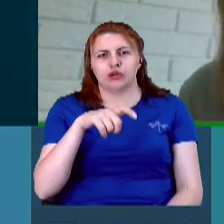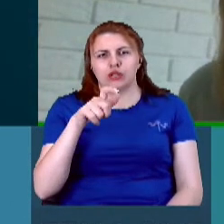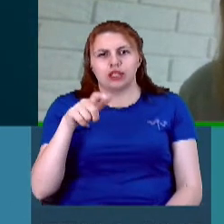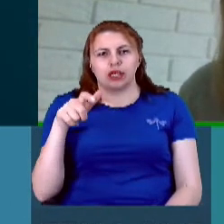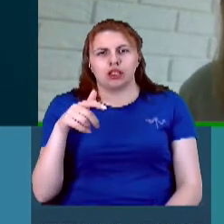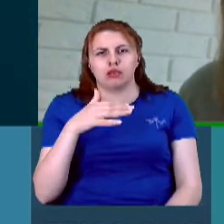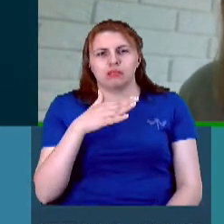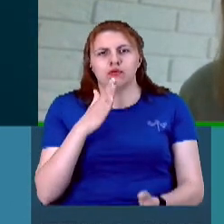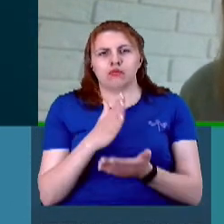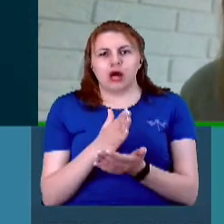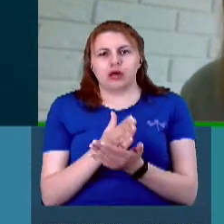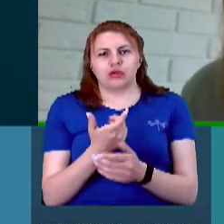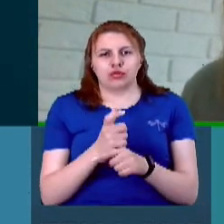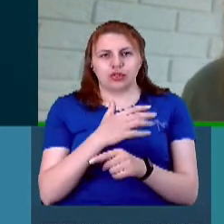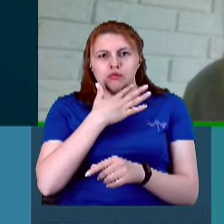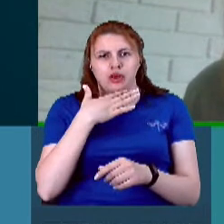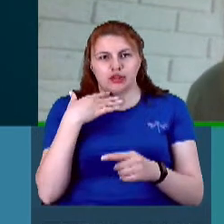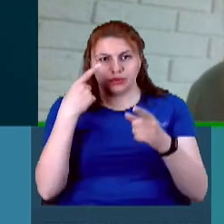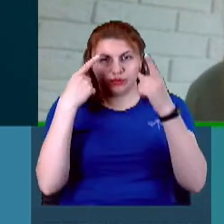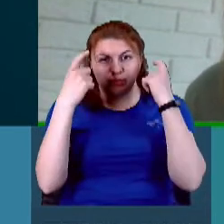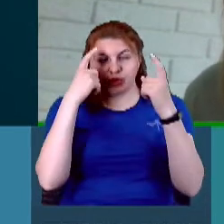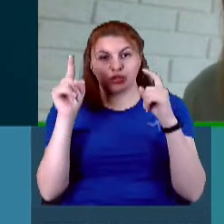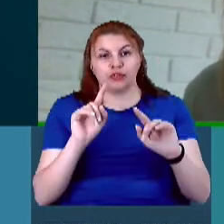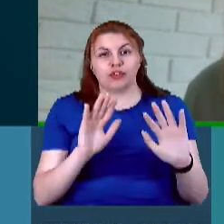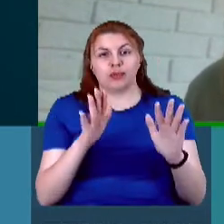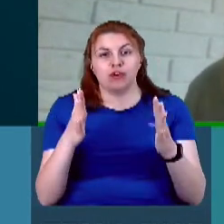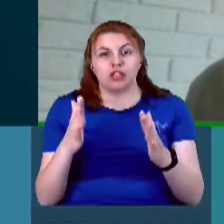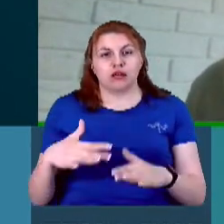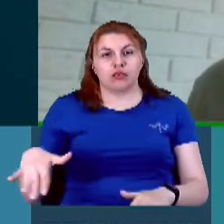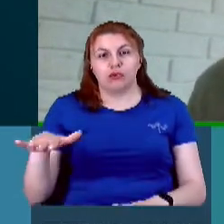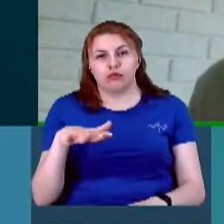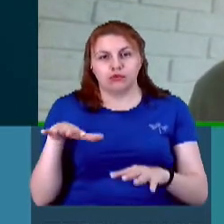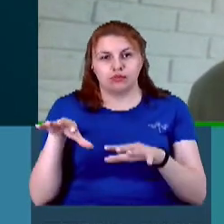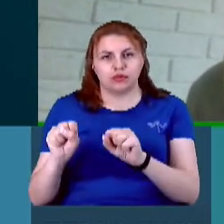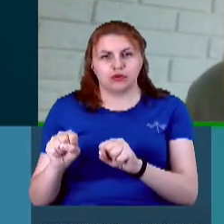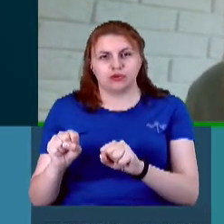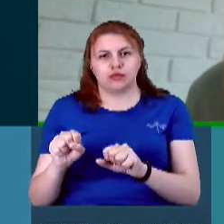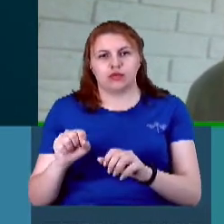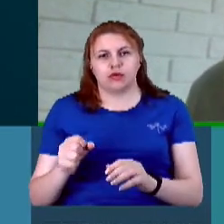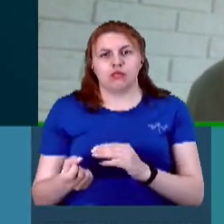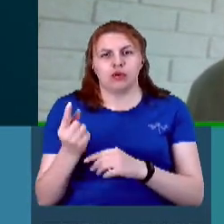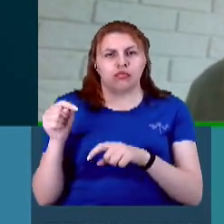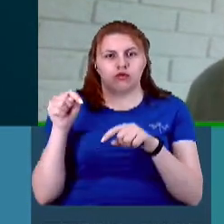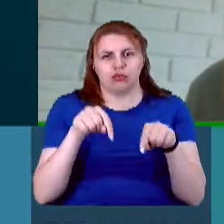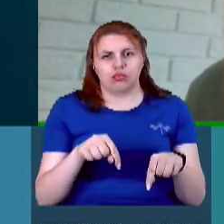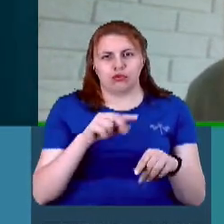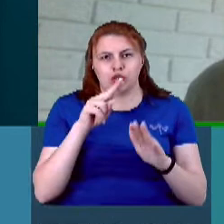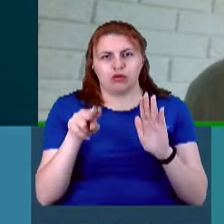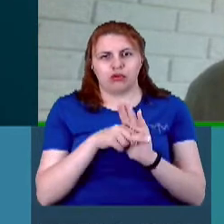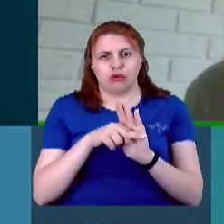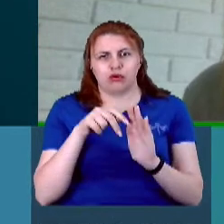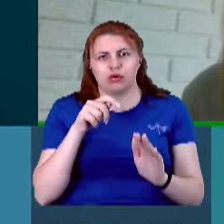дуже багато інформації про те, що відбувається на окупованих територіях, опинилися на підконтрольній території і дають